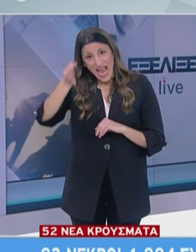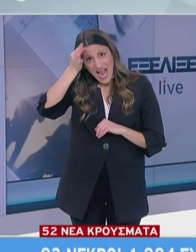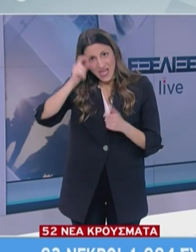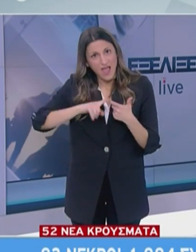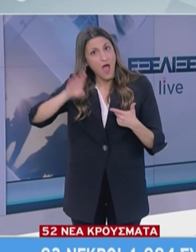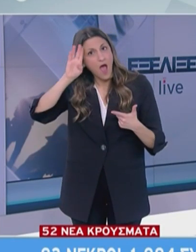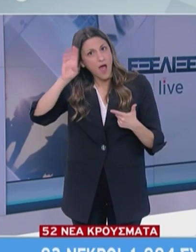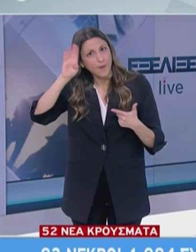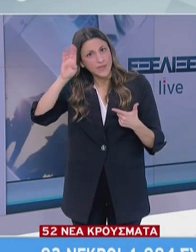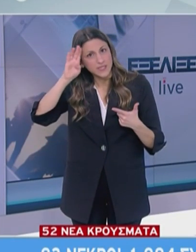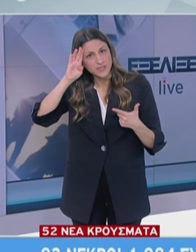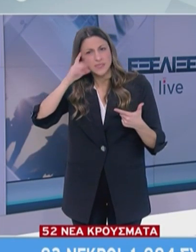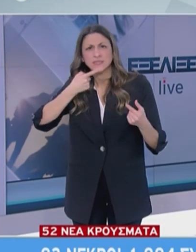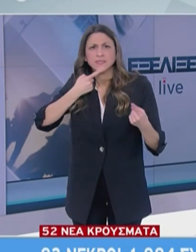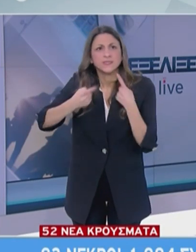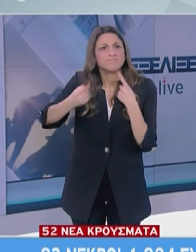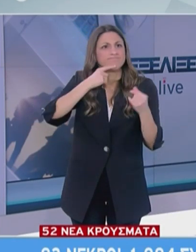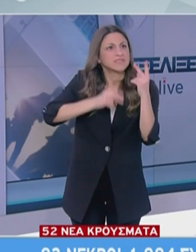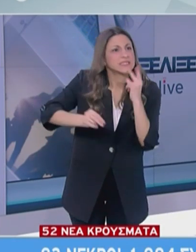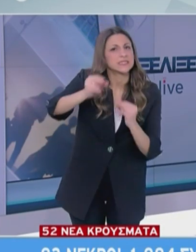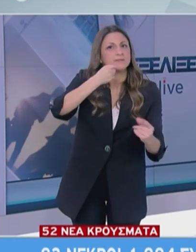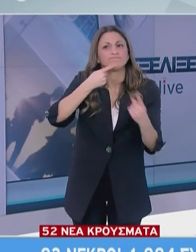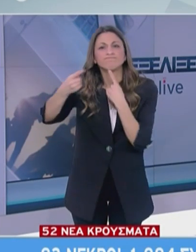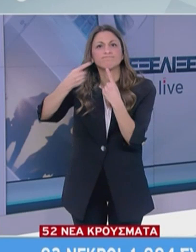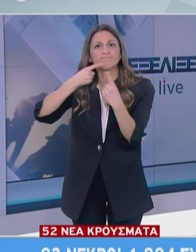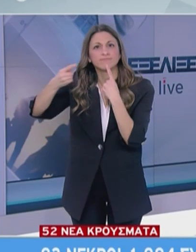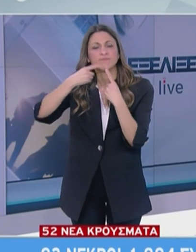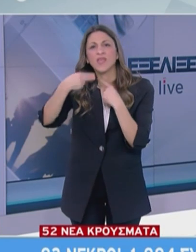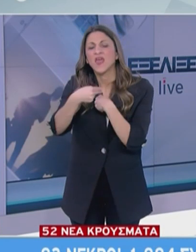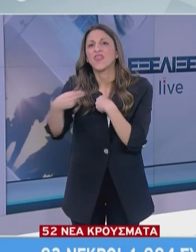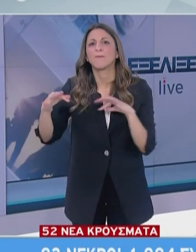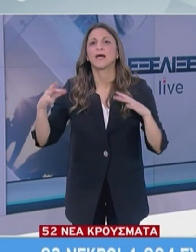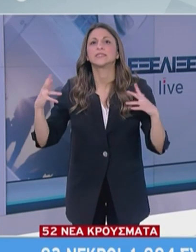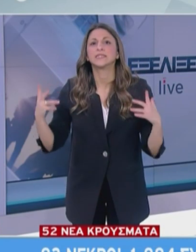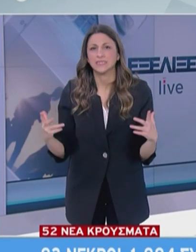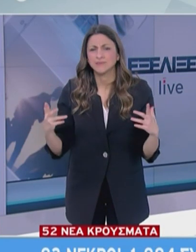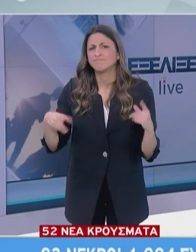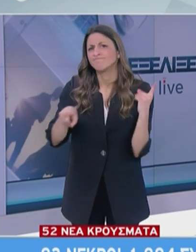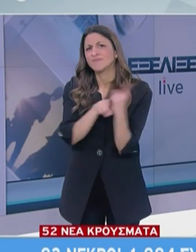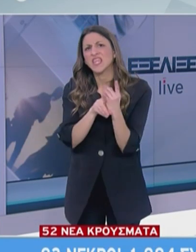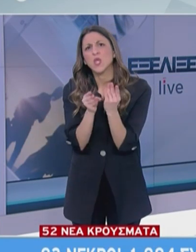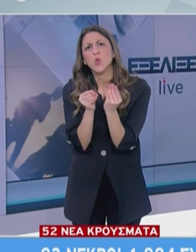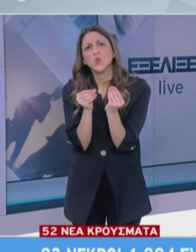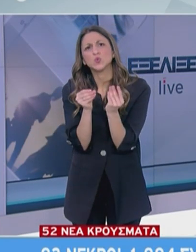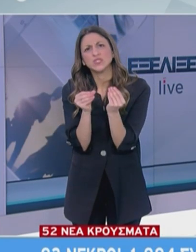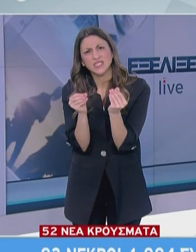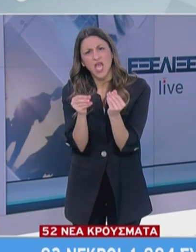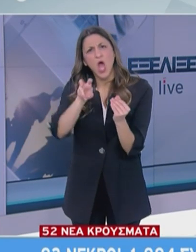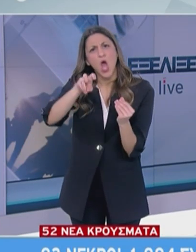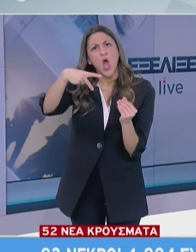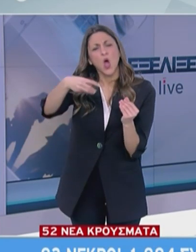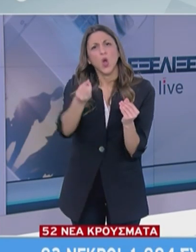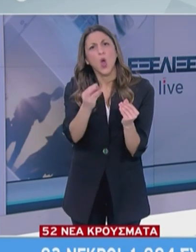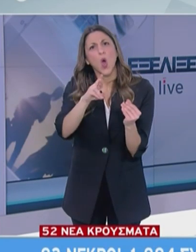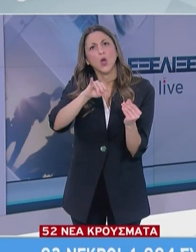ένας ευρύς και πολύ έντονος δημόσιος διάλογος σχετικά με τη δυνατότητα της υδροξυχλωροκίνης να αντιμετωπίσει θεραπευτικά τους